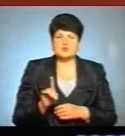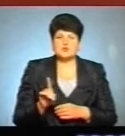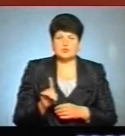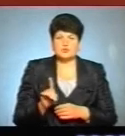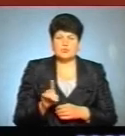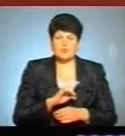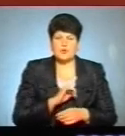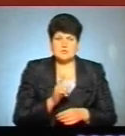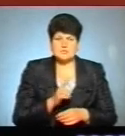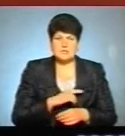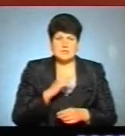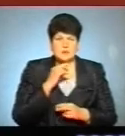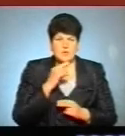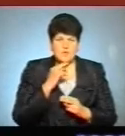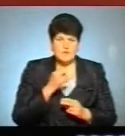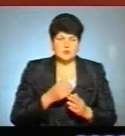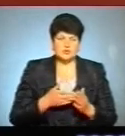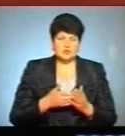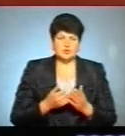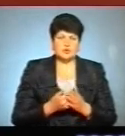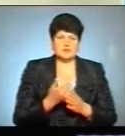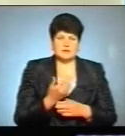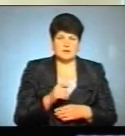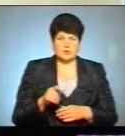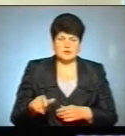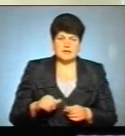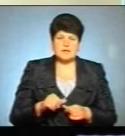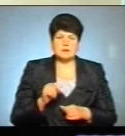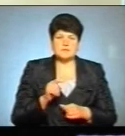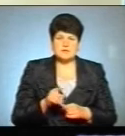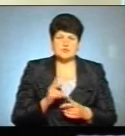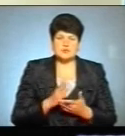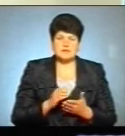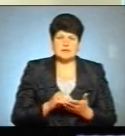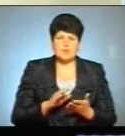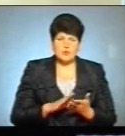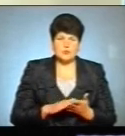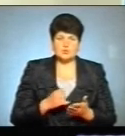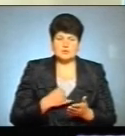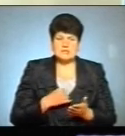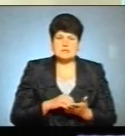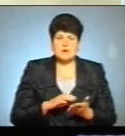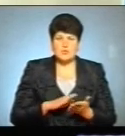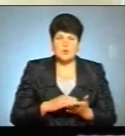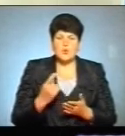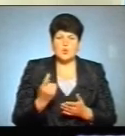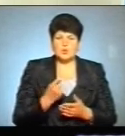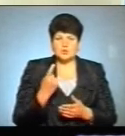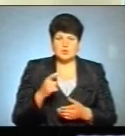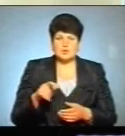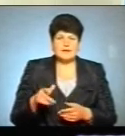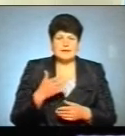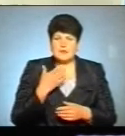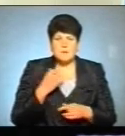щодо посилення уваги до таких людей. Крім тих, що навіть перебувають на обліку. У нас таких на обліку одиноких людей, які не мають